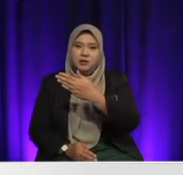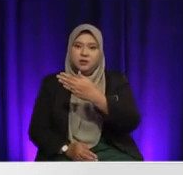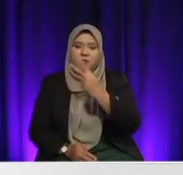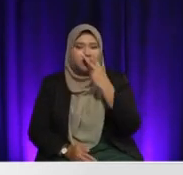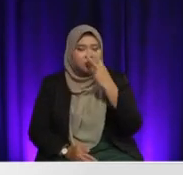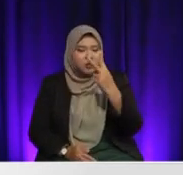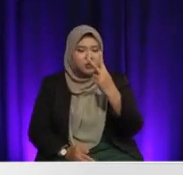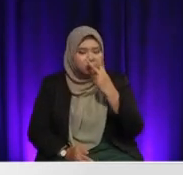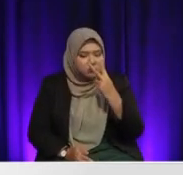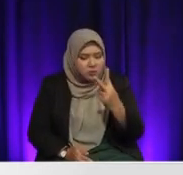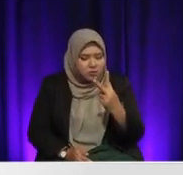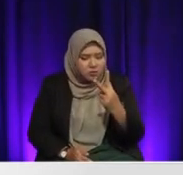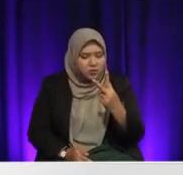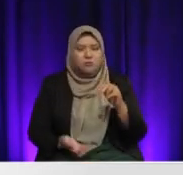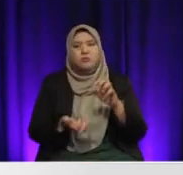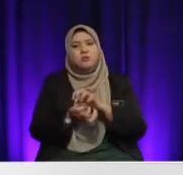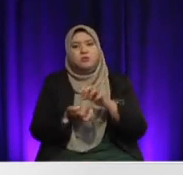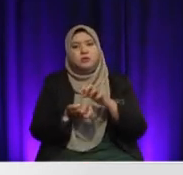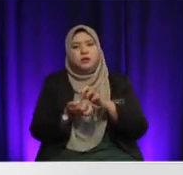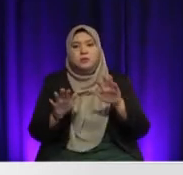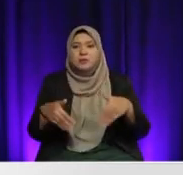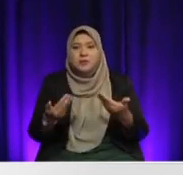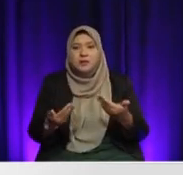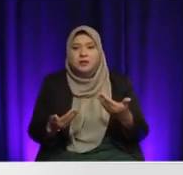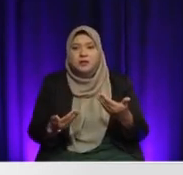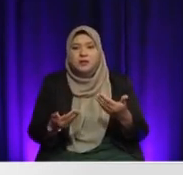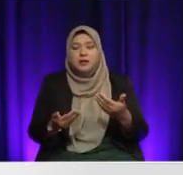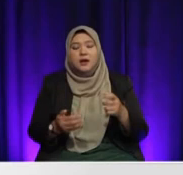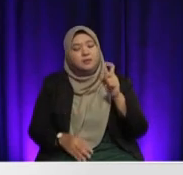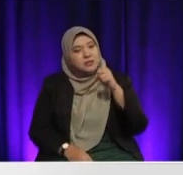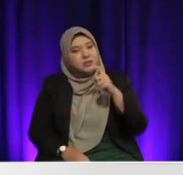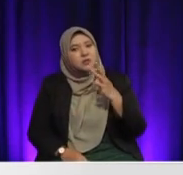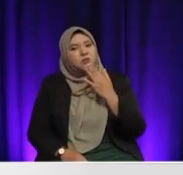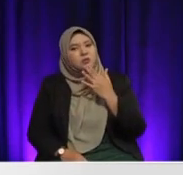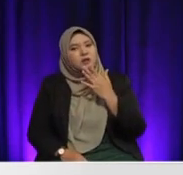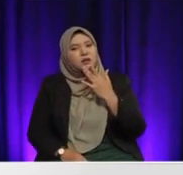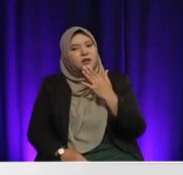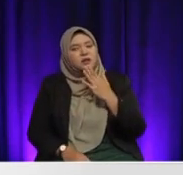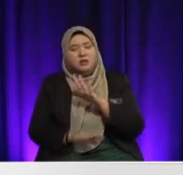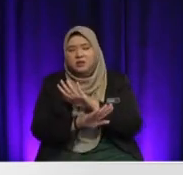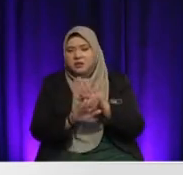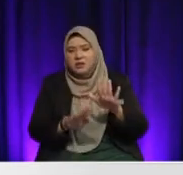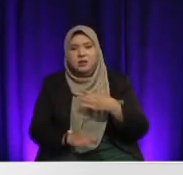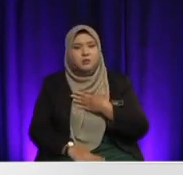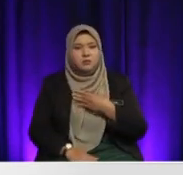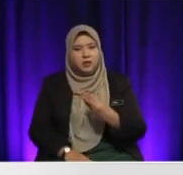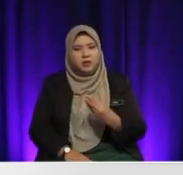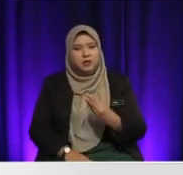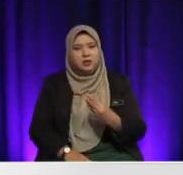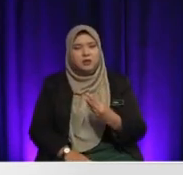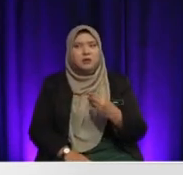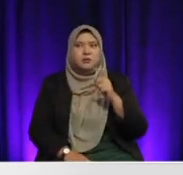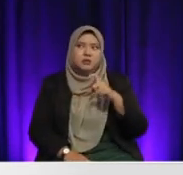Okey. Kenapa rupa dan rasa? Sebab kita tengok rupa tadi kita kata salutan dia kena rata. Kat sini dia kata salutan tak rata.